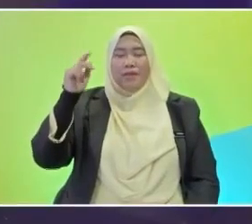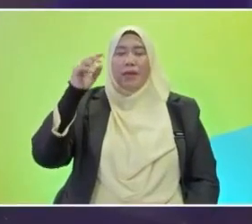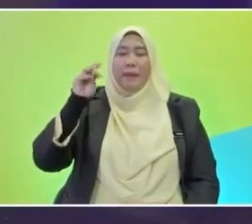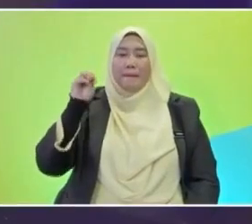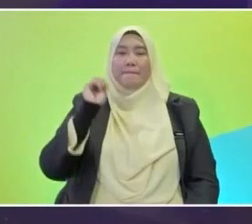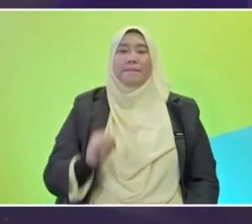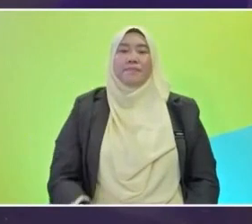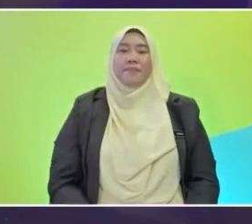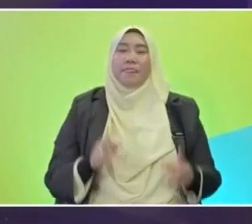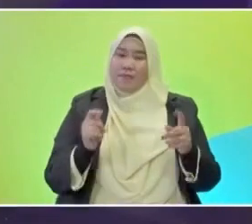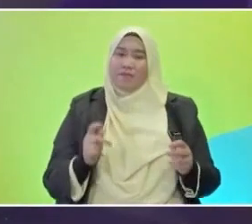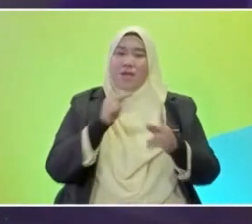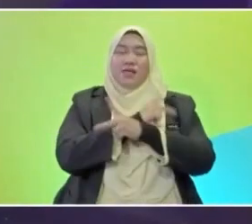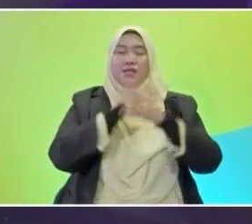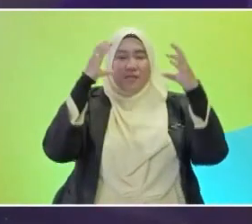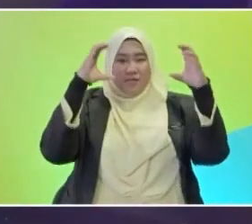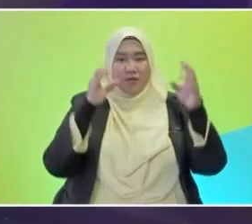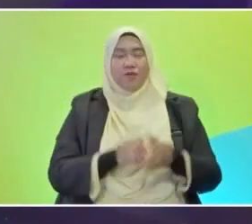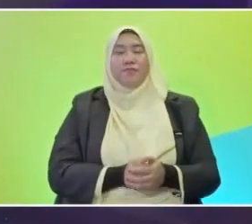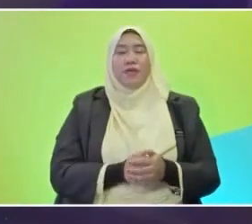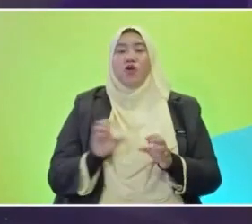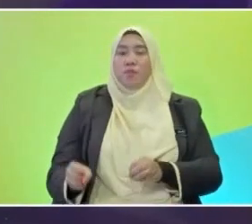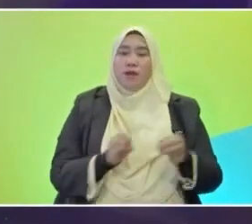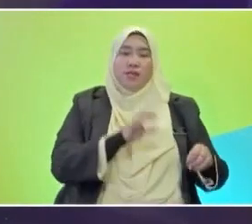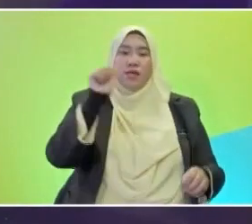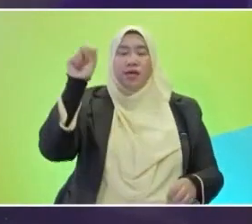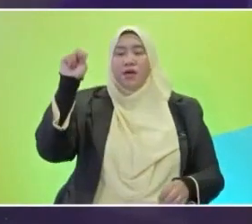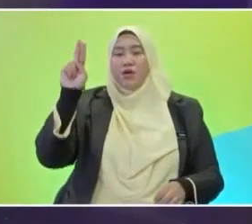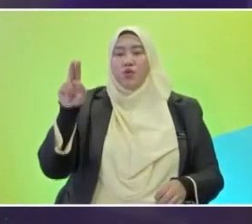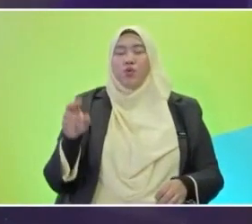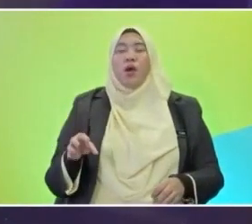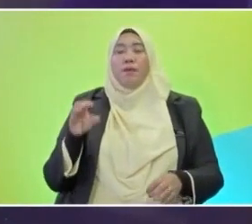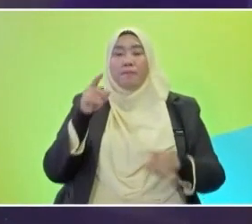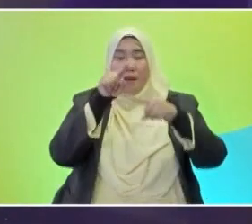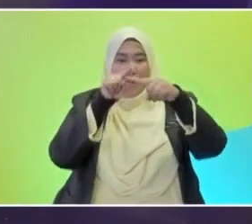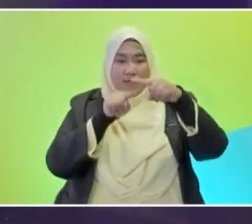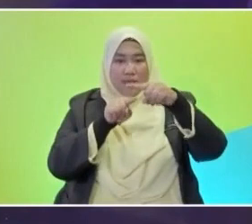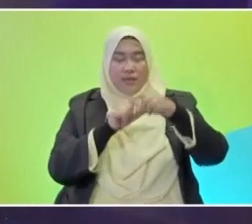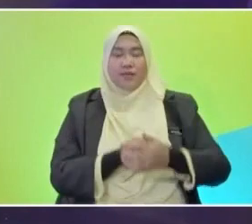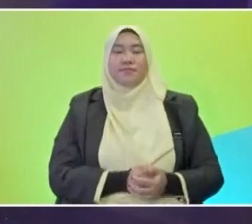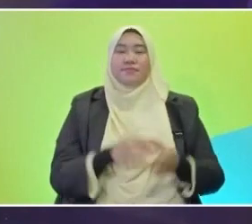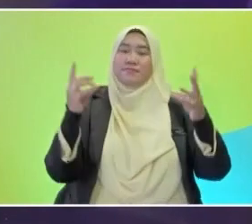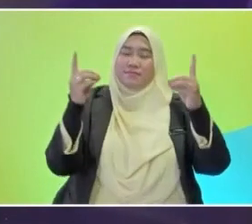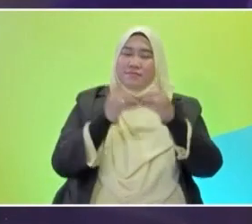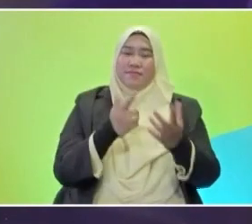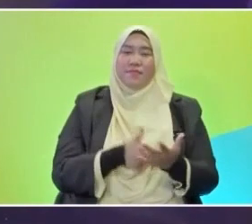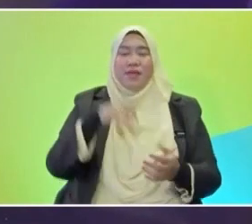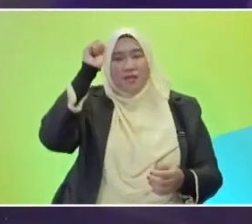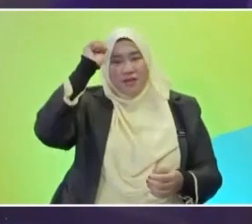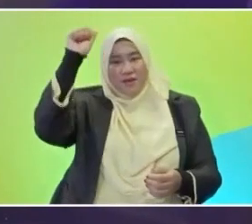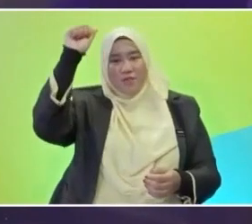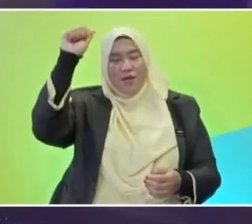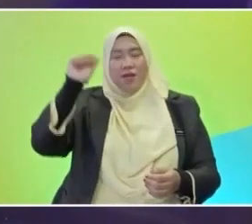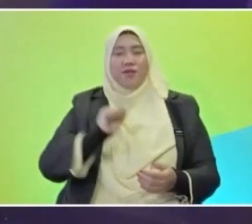kepada kita berkenaan dengan anu untuk operasi bahagia dengan itu Assalamualaikum